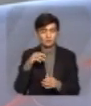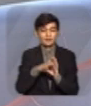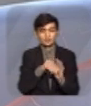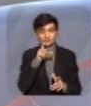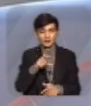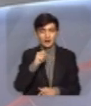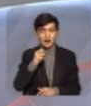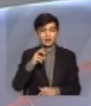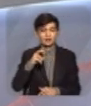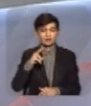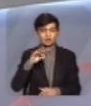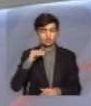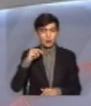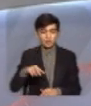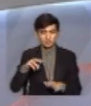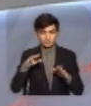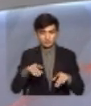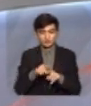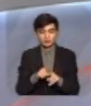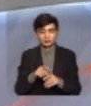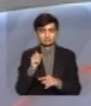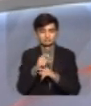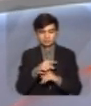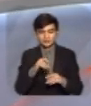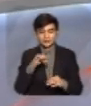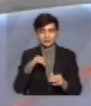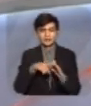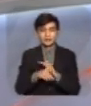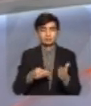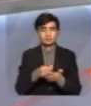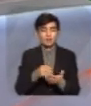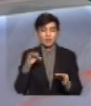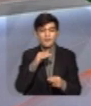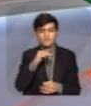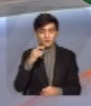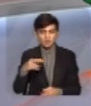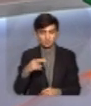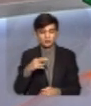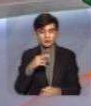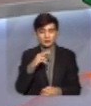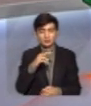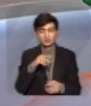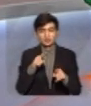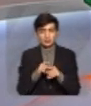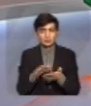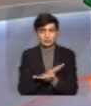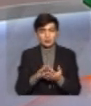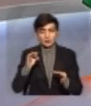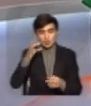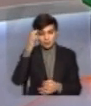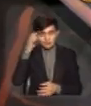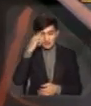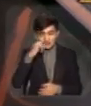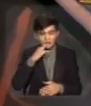«Ак-Жол». Азат Перуашев пожаловался на наличие платных функций в электронном дневнике, ссылаясь на гарантированное бесплатное образование в